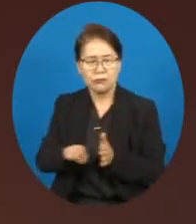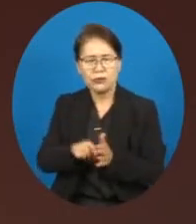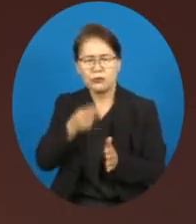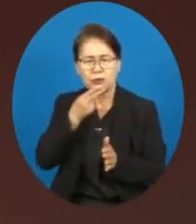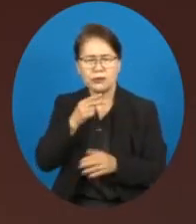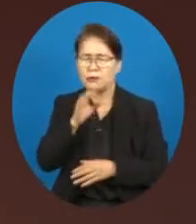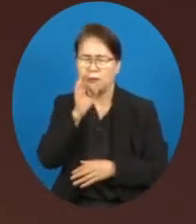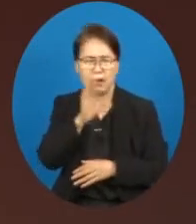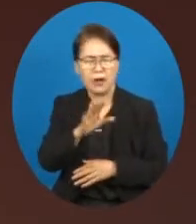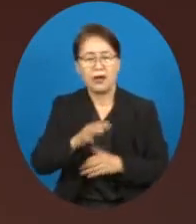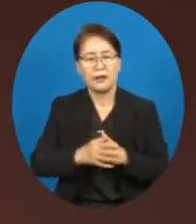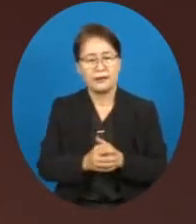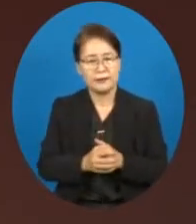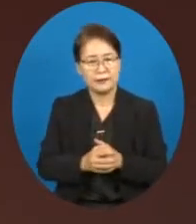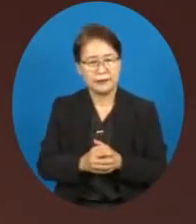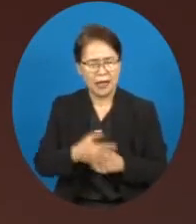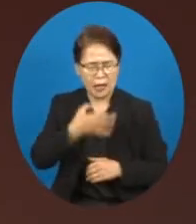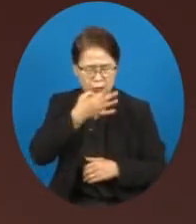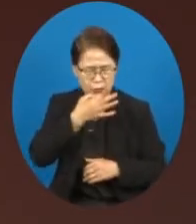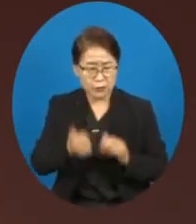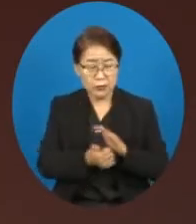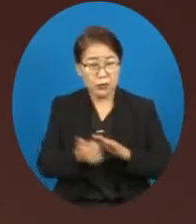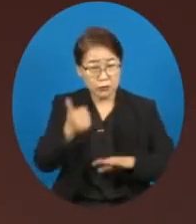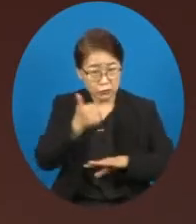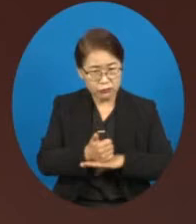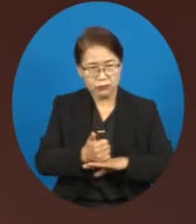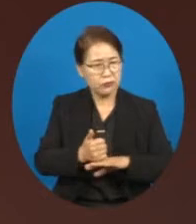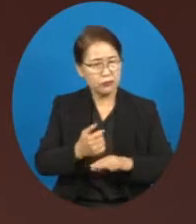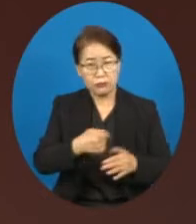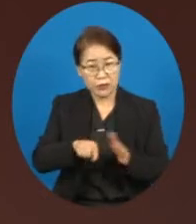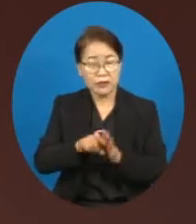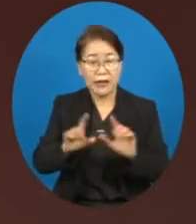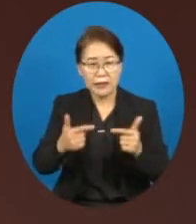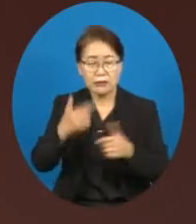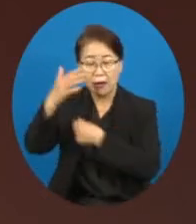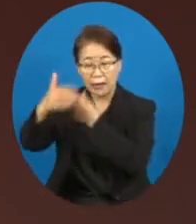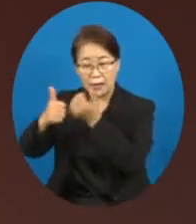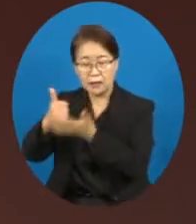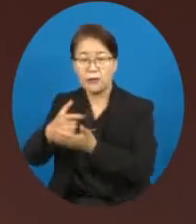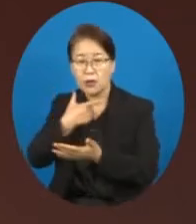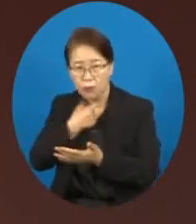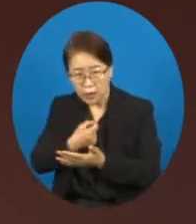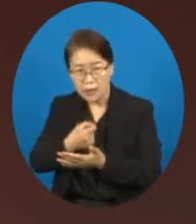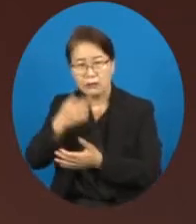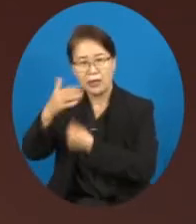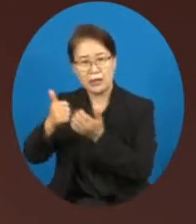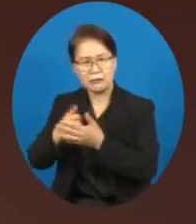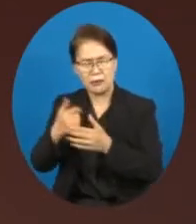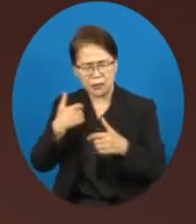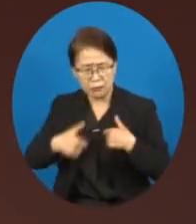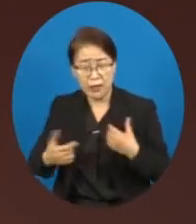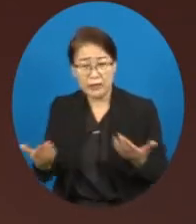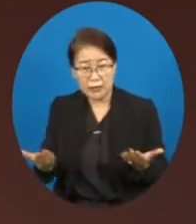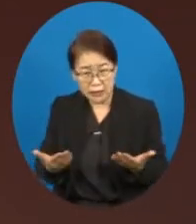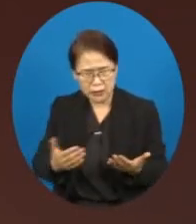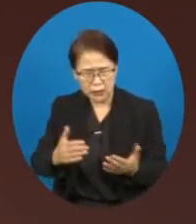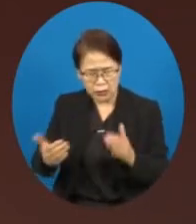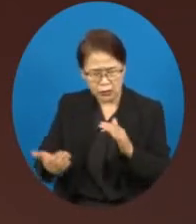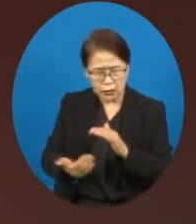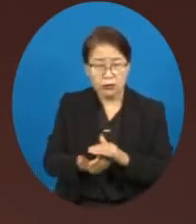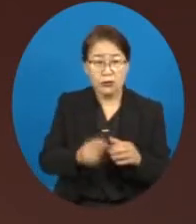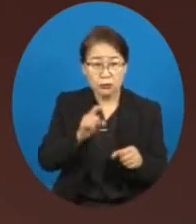우리도 내 야망과 내 성공을 위해서가 아니라 하나님이 원하시고 하나님이 기뻐하시는 일을 이루기